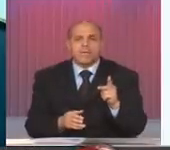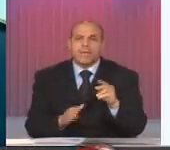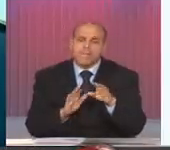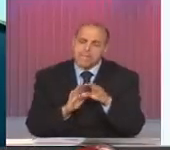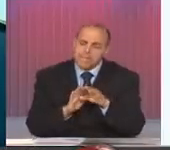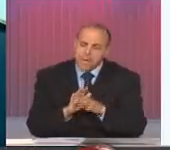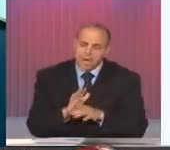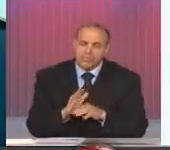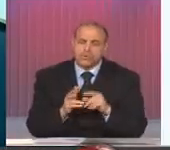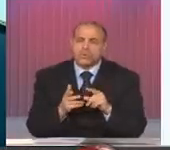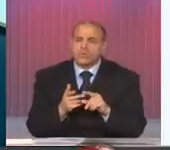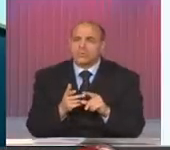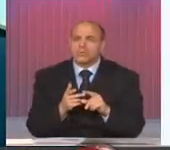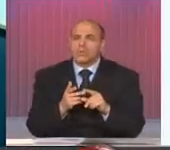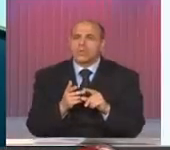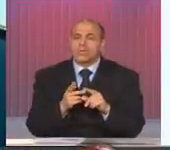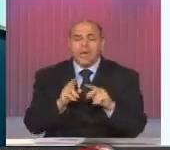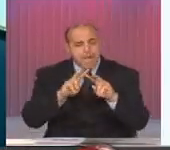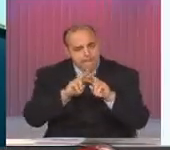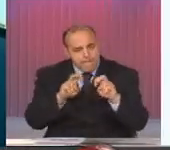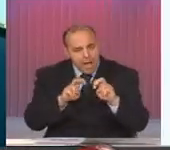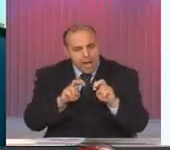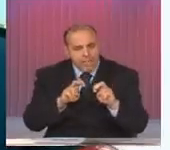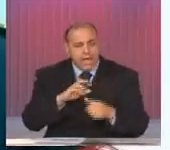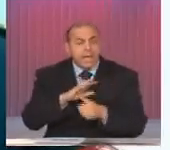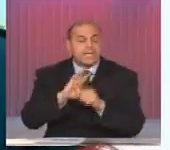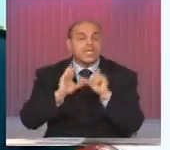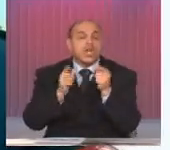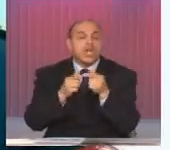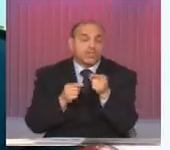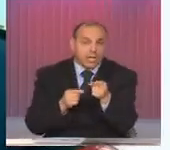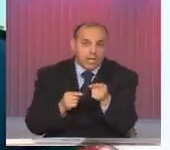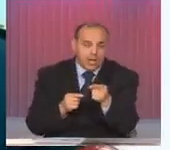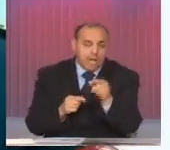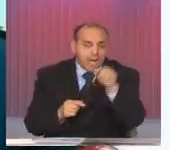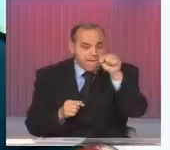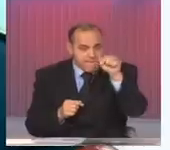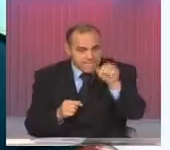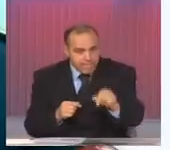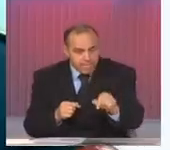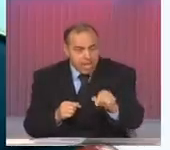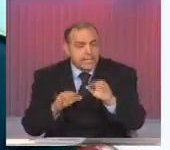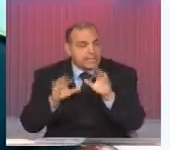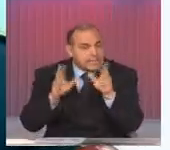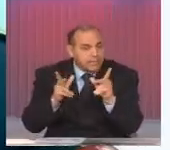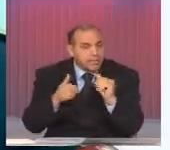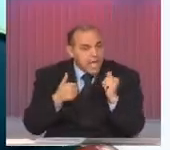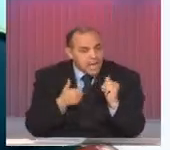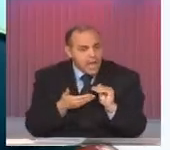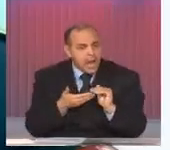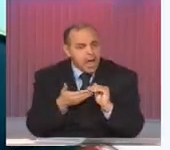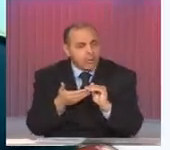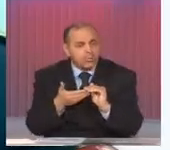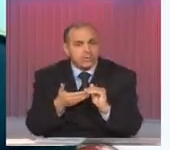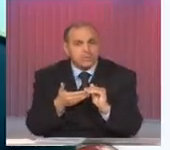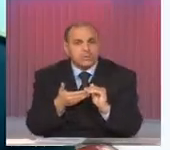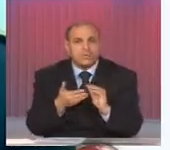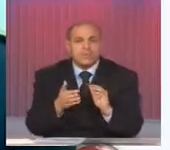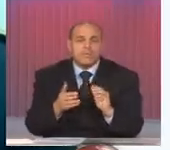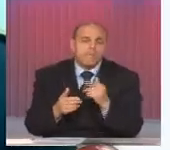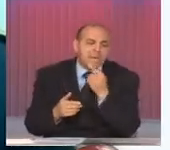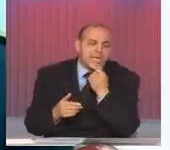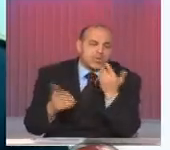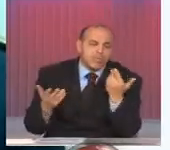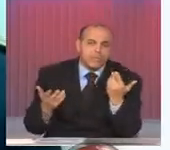وخاصة توا احنا قاعدين ندرسوا مع السيد رئيس اللجنة، فما وسائل تنجم تكون ناجعة وتدخلها به، خاصة